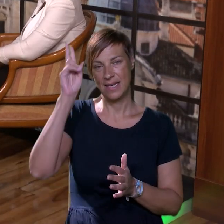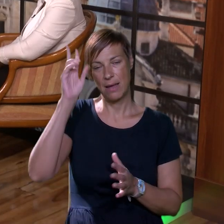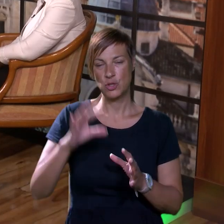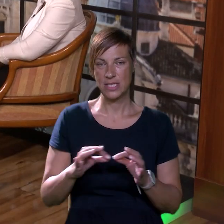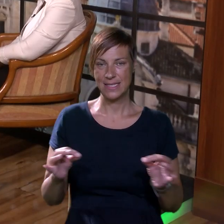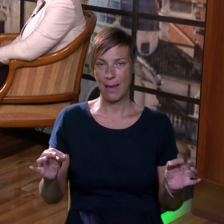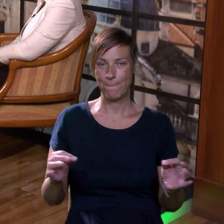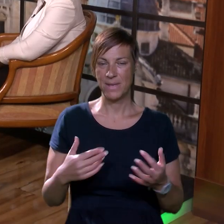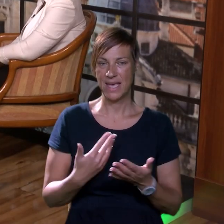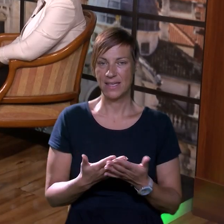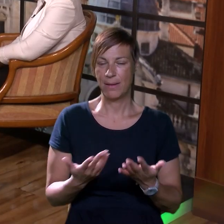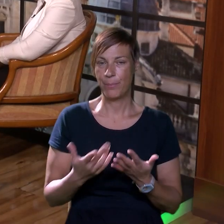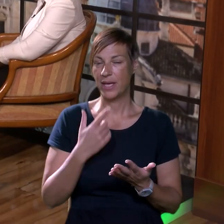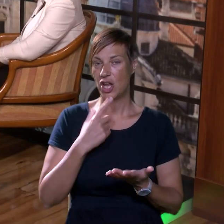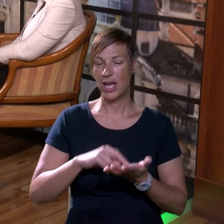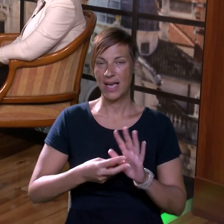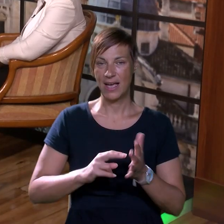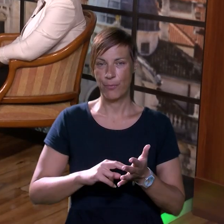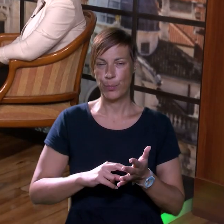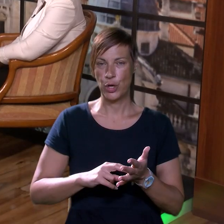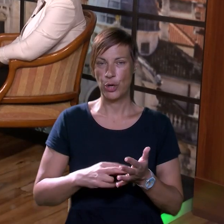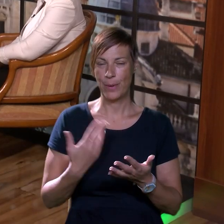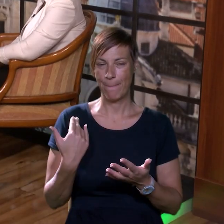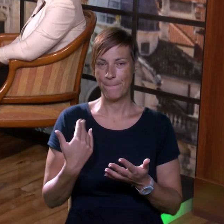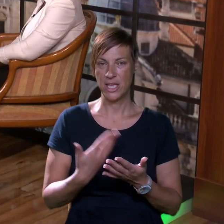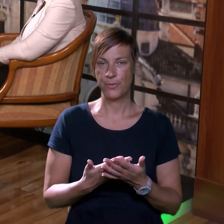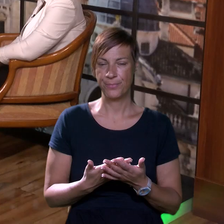se mjeriti i bilo kakav problem bio,